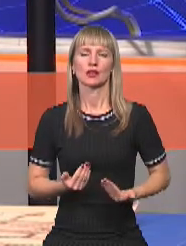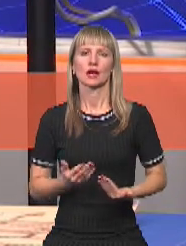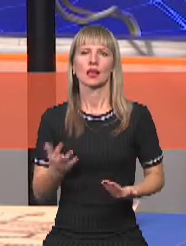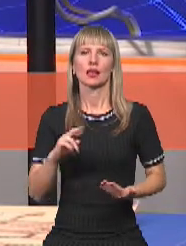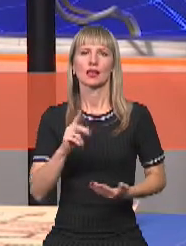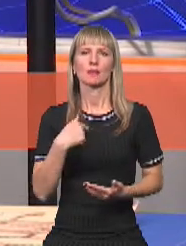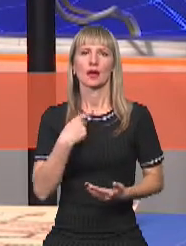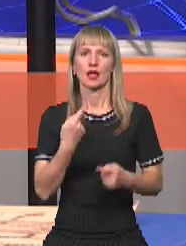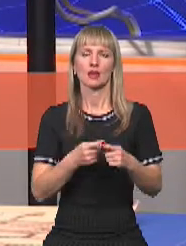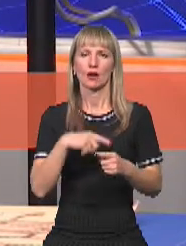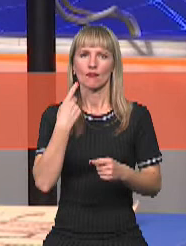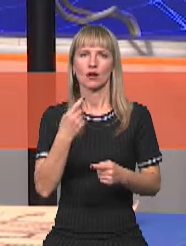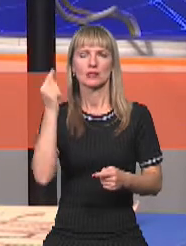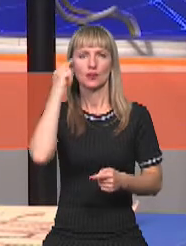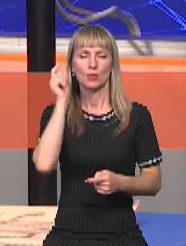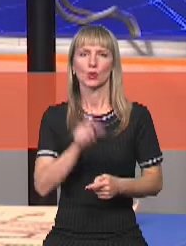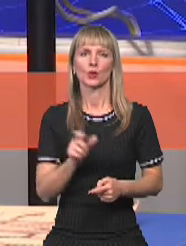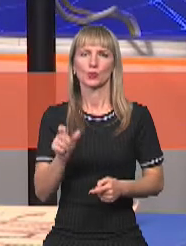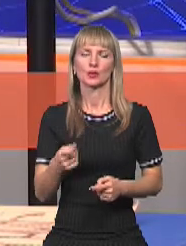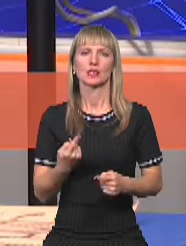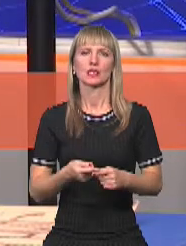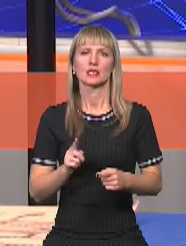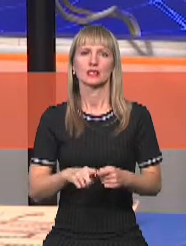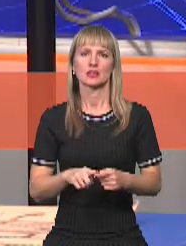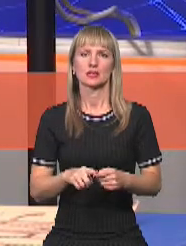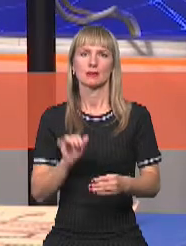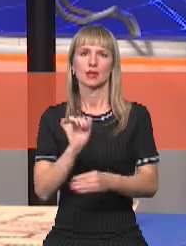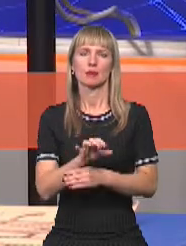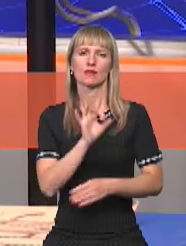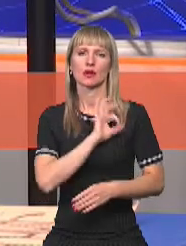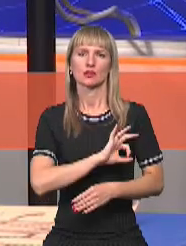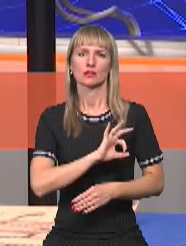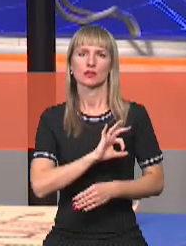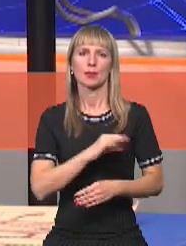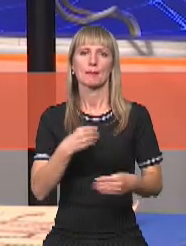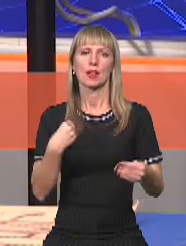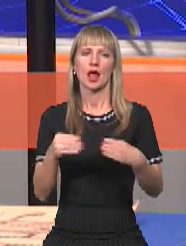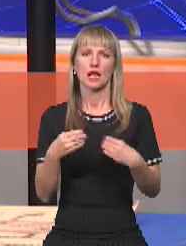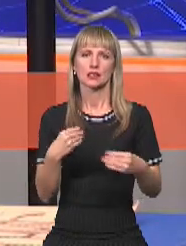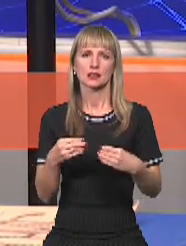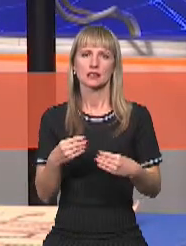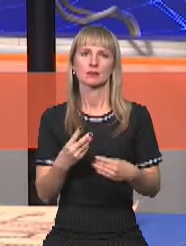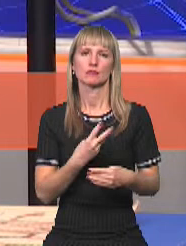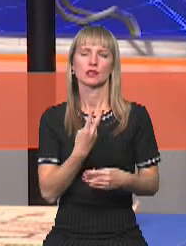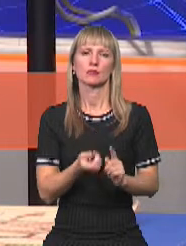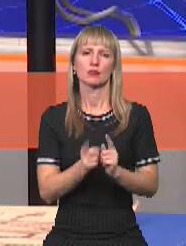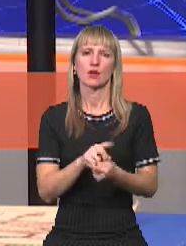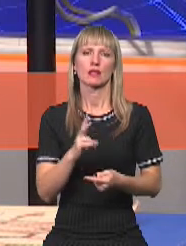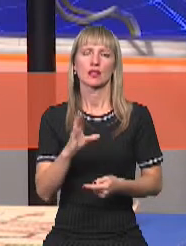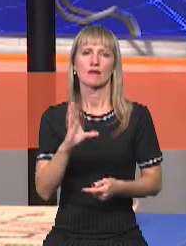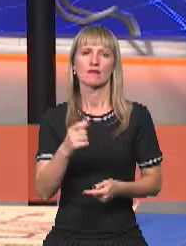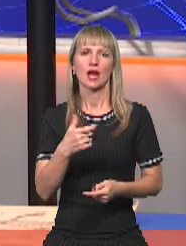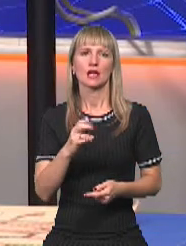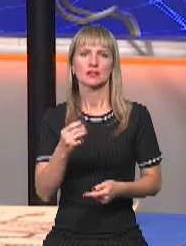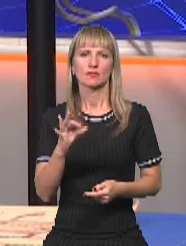всі говоримо, як ми угу свідомі люди, так, це припиняти використовувати пластик, бажано переходити на веганство,